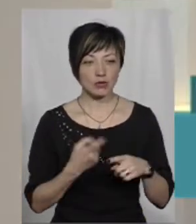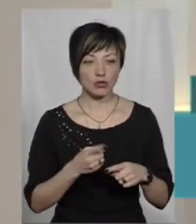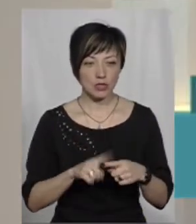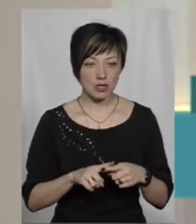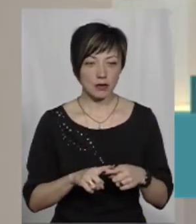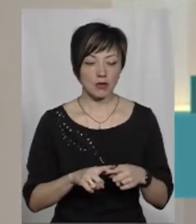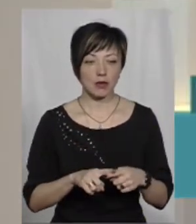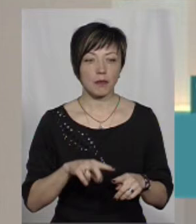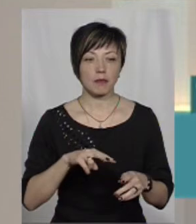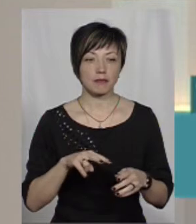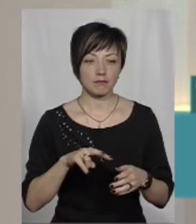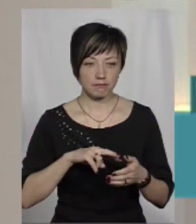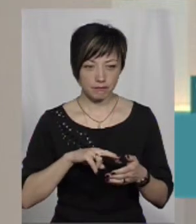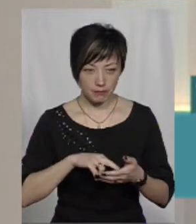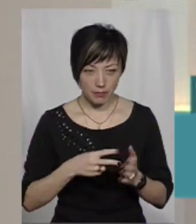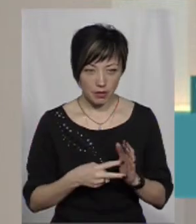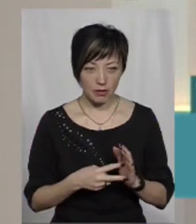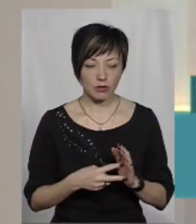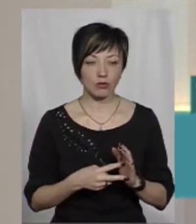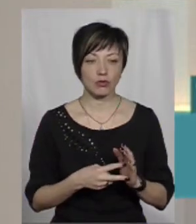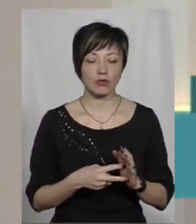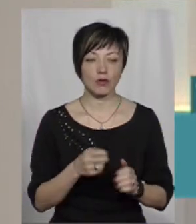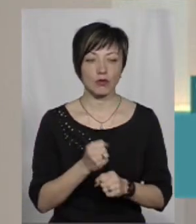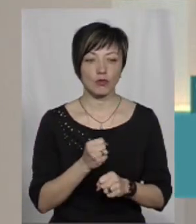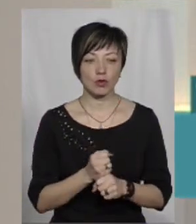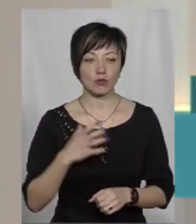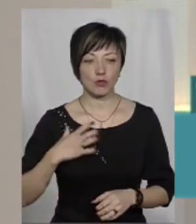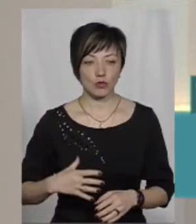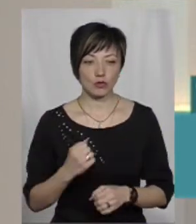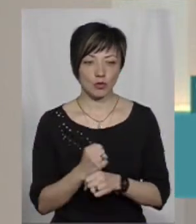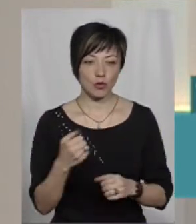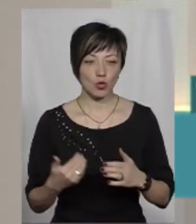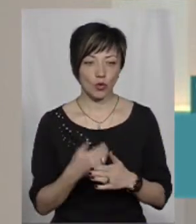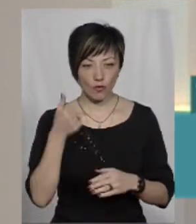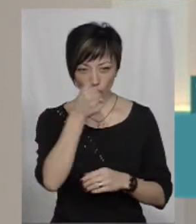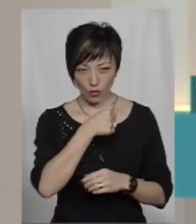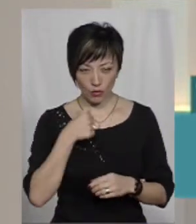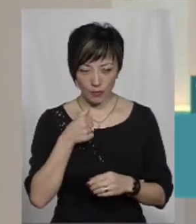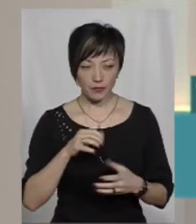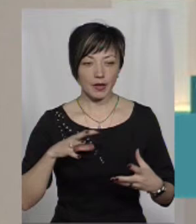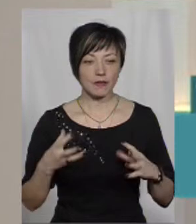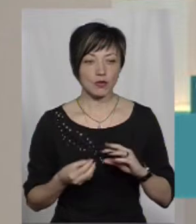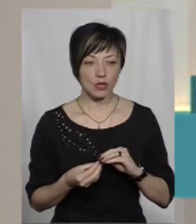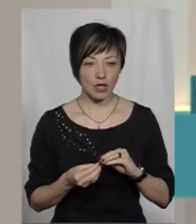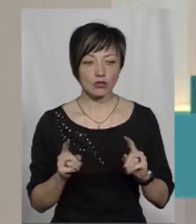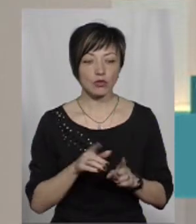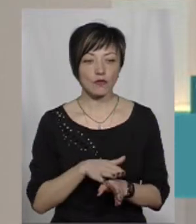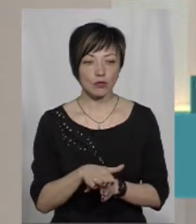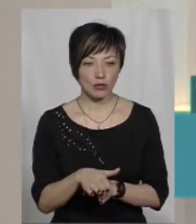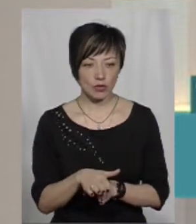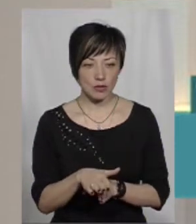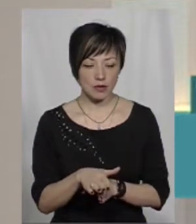це інвестиційна програма ЄБРР, і ми мусимо зробити до нового року. В результаті, що